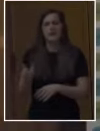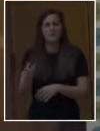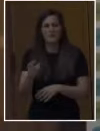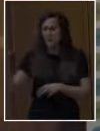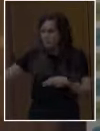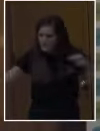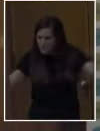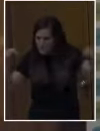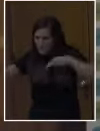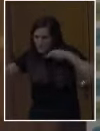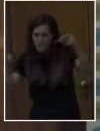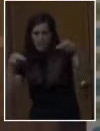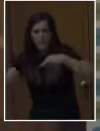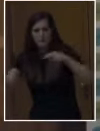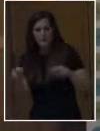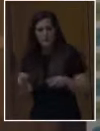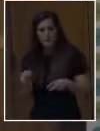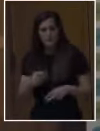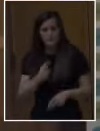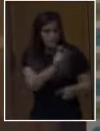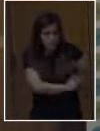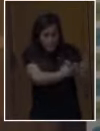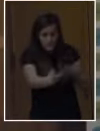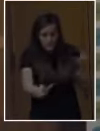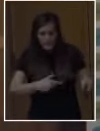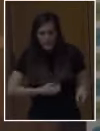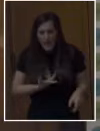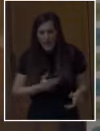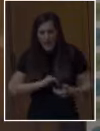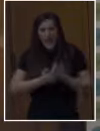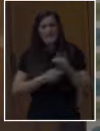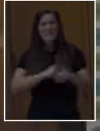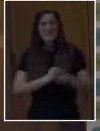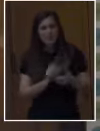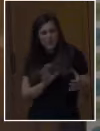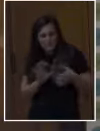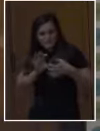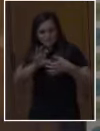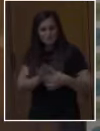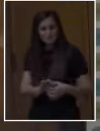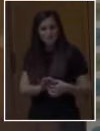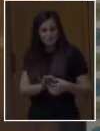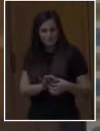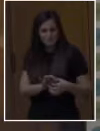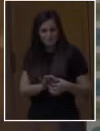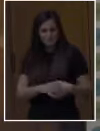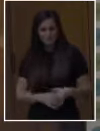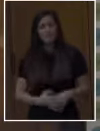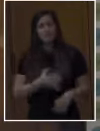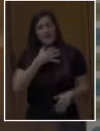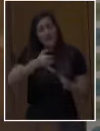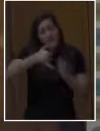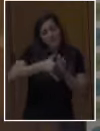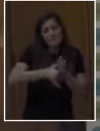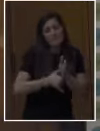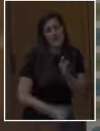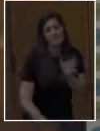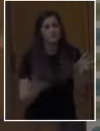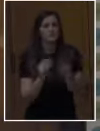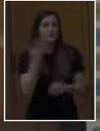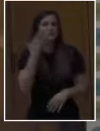ο καθένας μας το γνωστικό του αντικείμενο μέσα από τα ενδιαφέροντά του. Ζητάμε εμβάθυνση. Ζητάμε